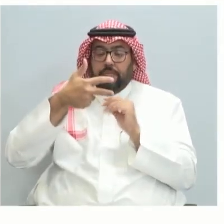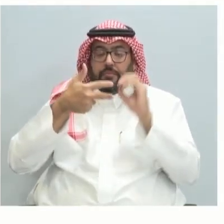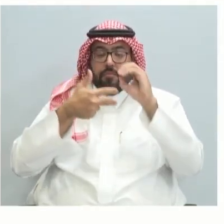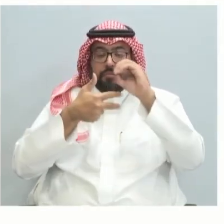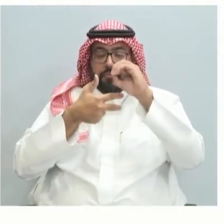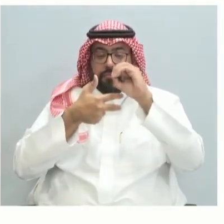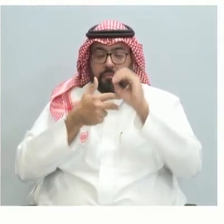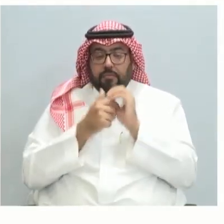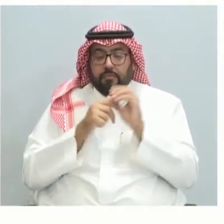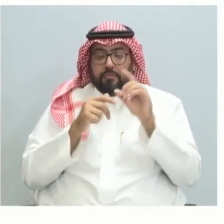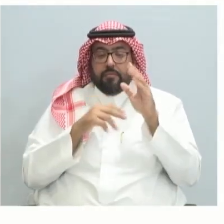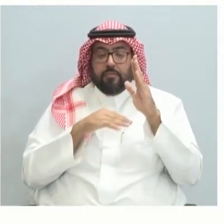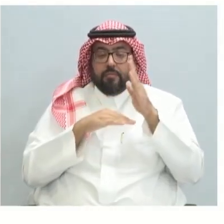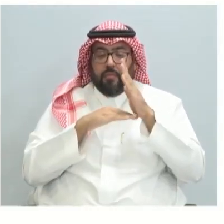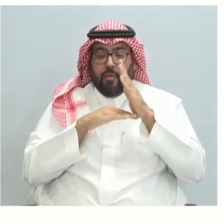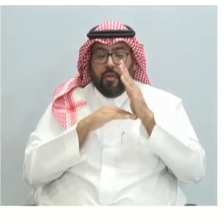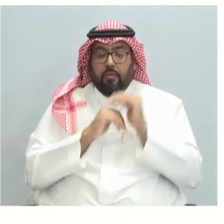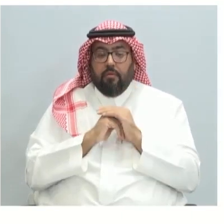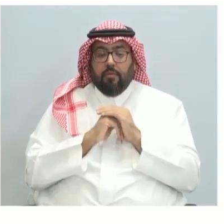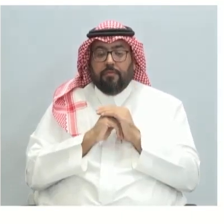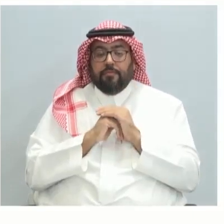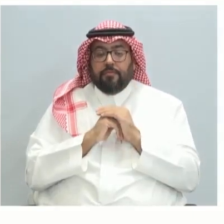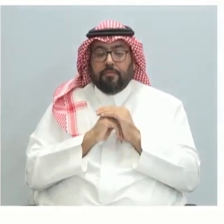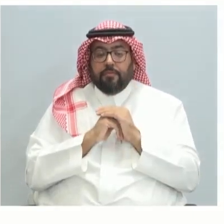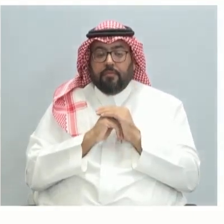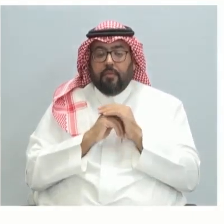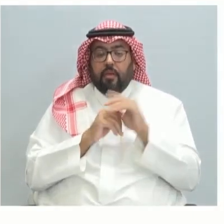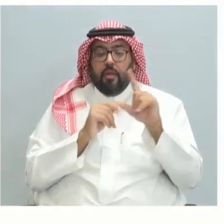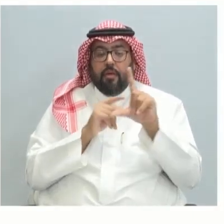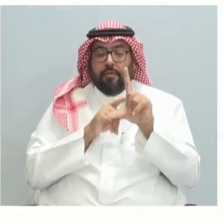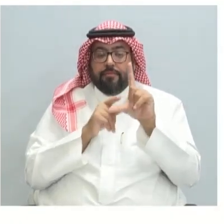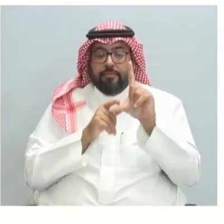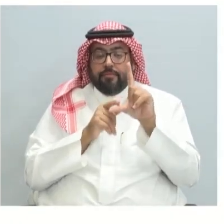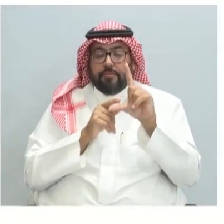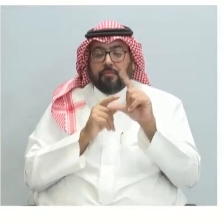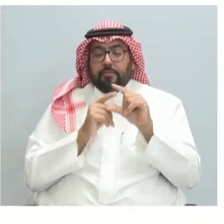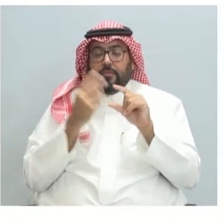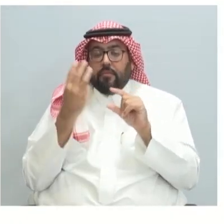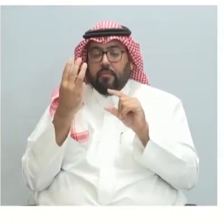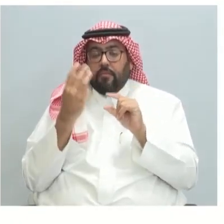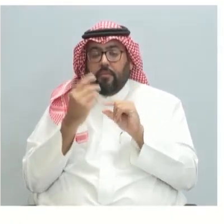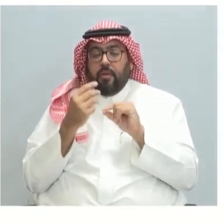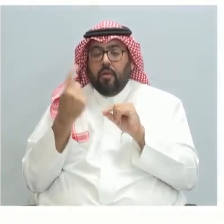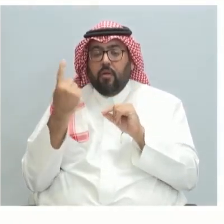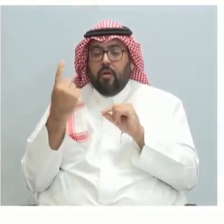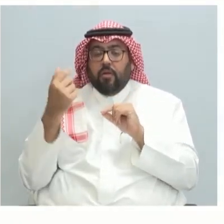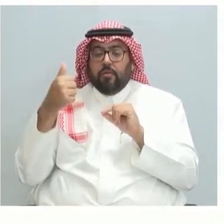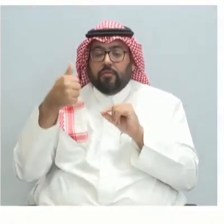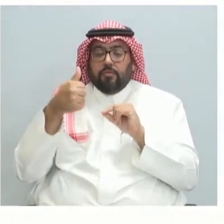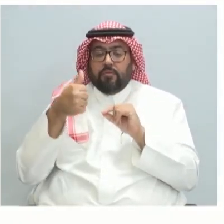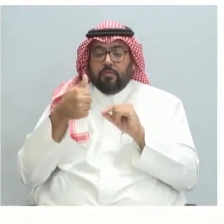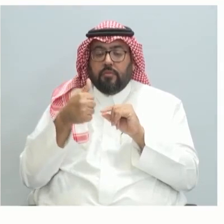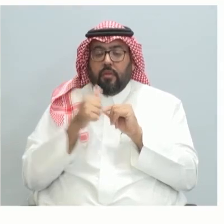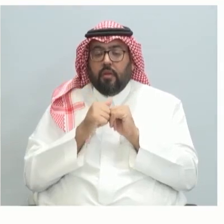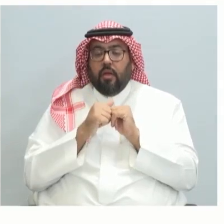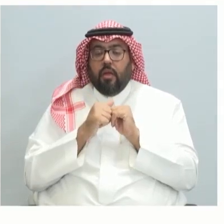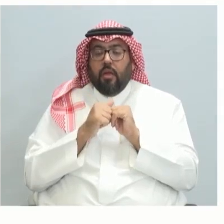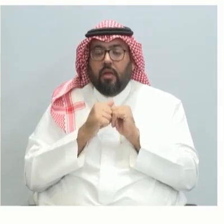الثانيه بقياس 33 درجه الان الزاويه الثالثه تقريبا بقياس 61 درجه